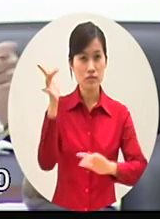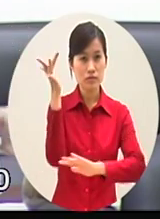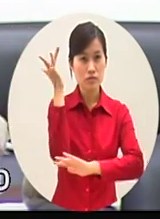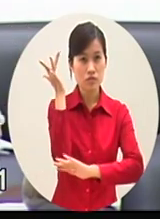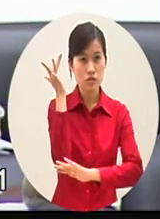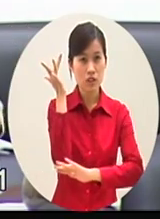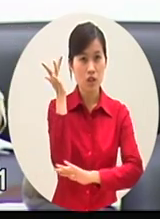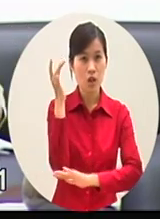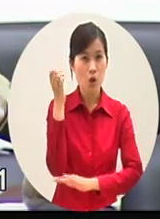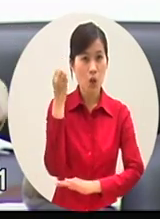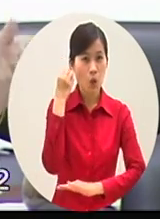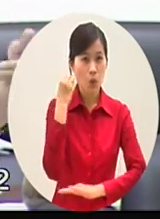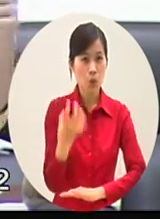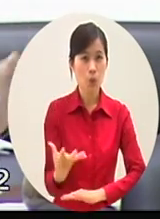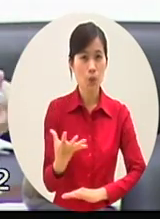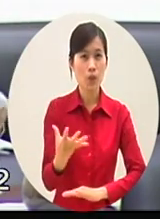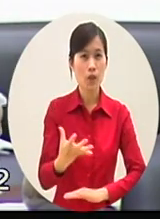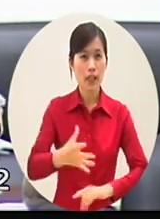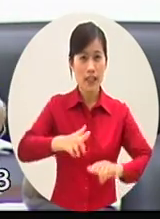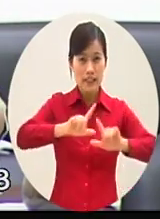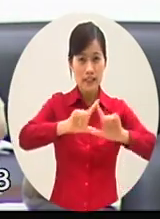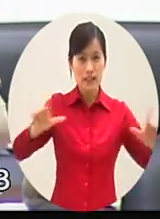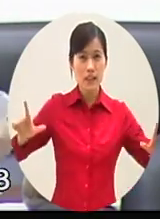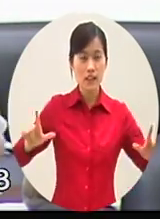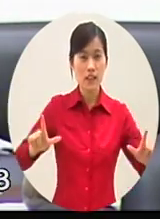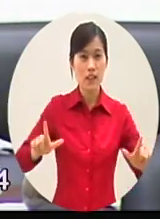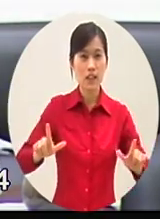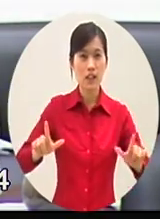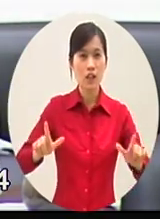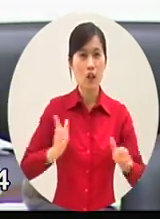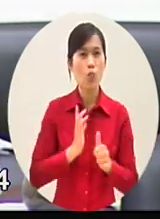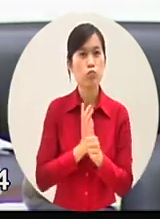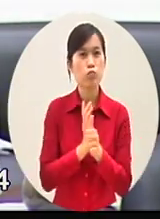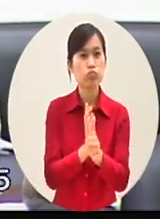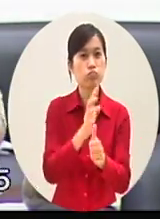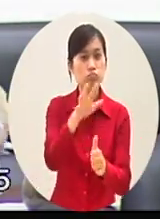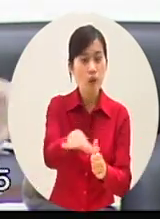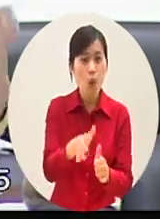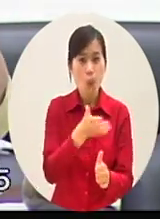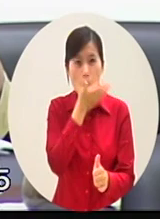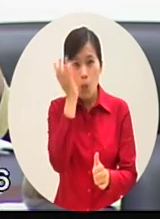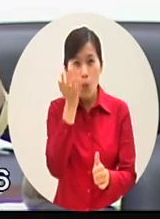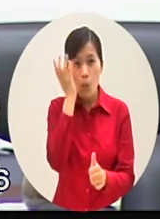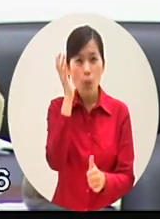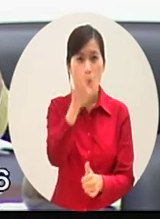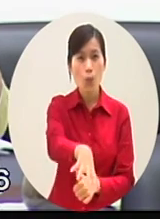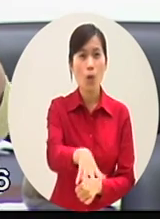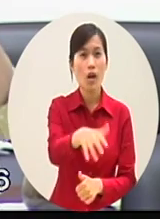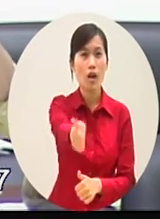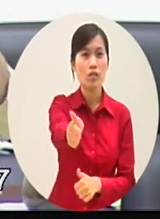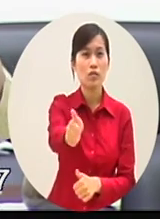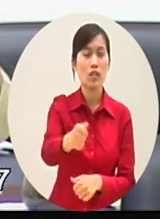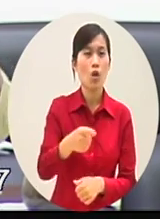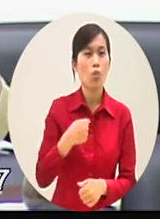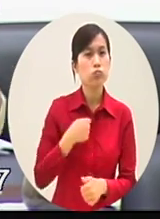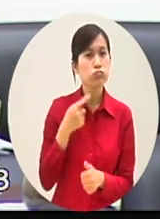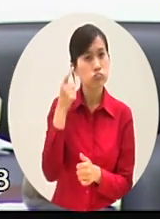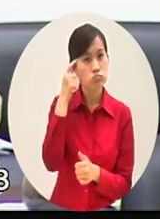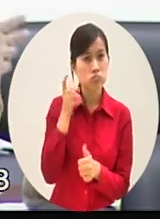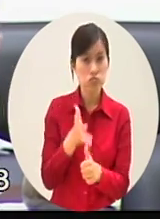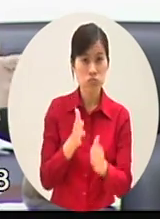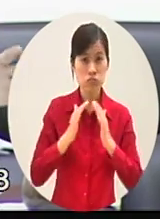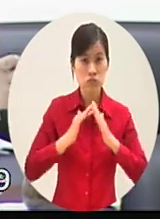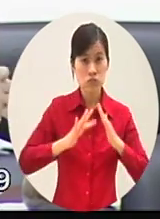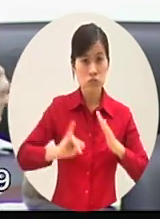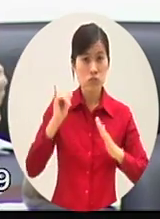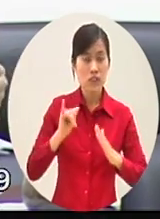一个新的一个很大的前导站。那我是想说哈、哦，我是想问市长说，如果说我们来把大树的